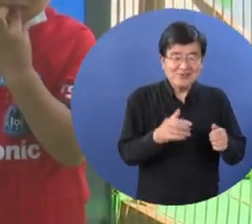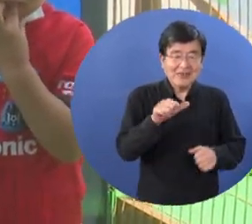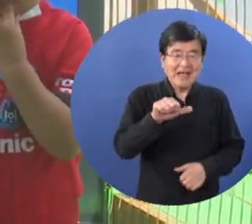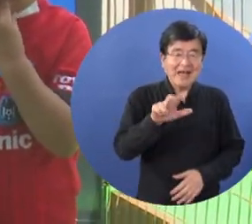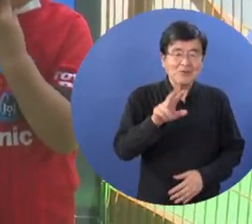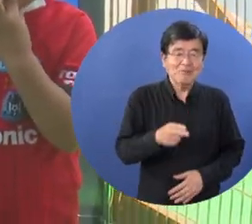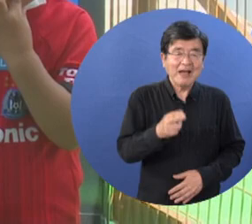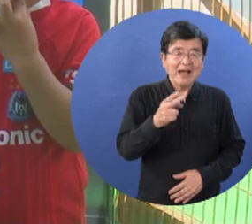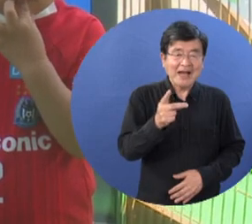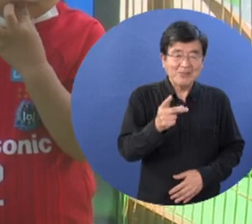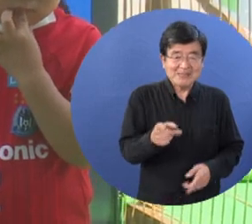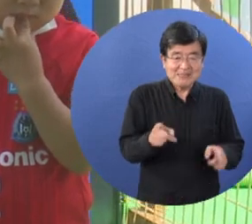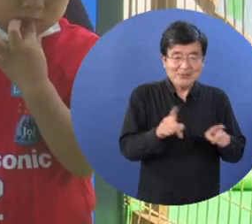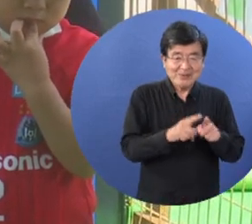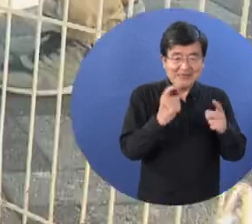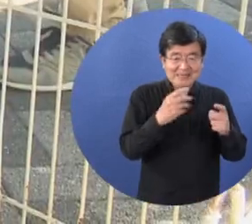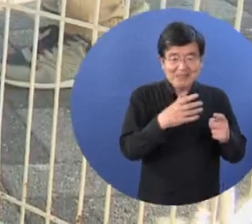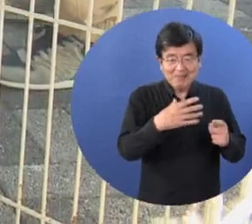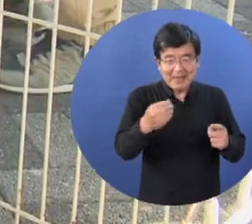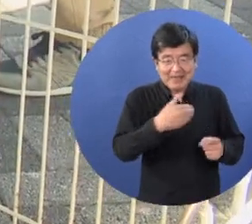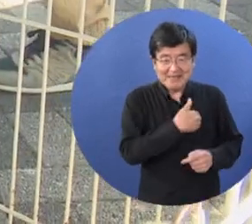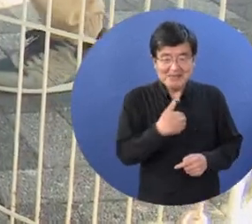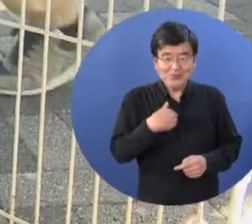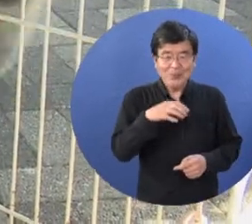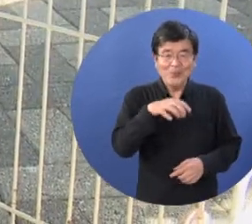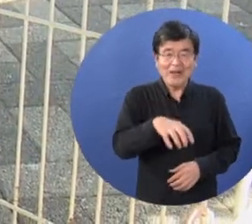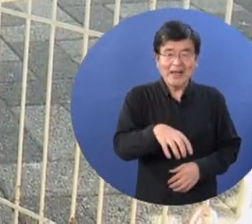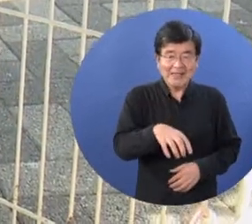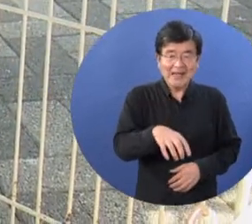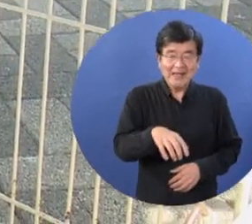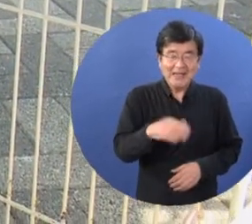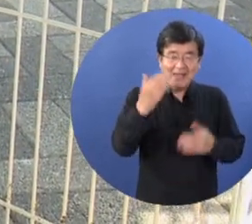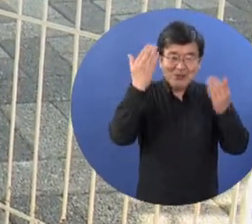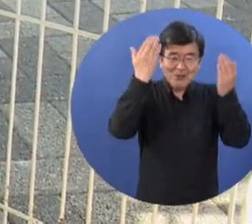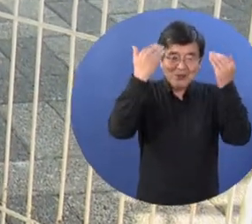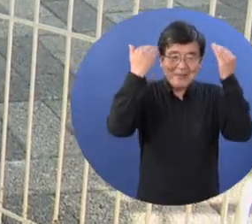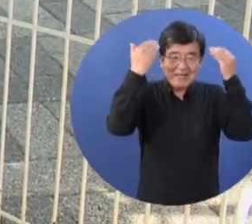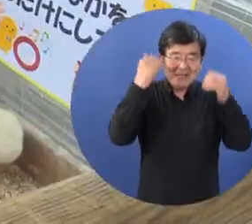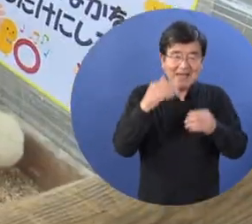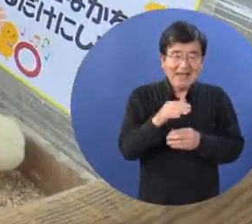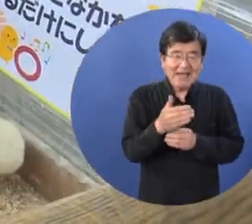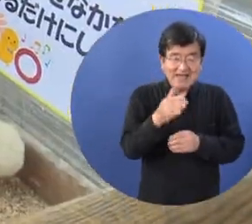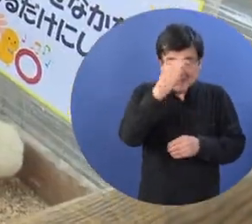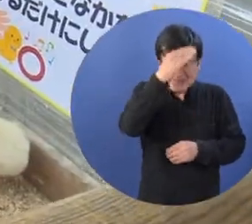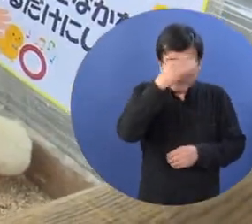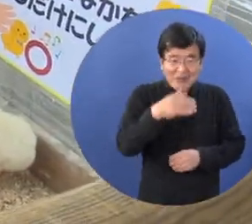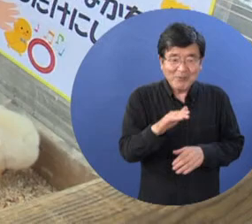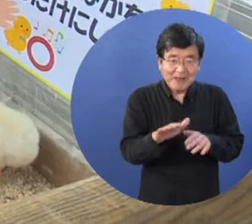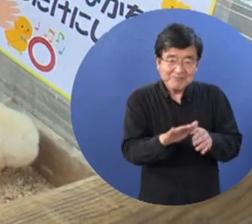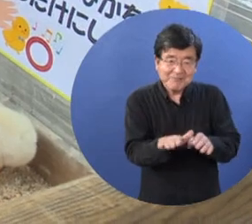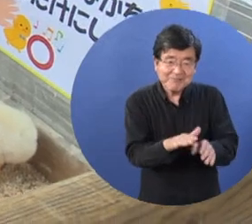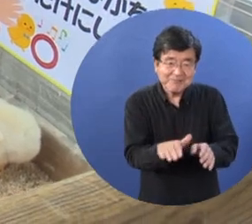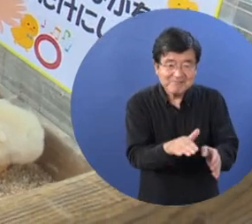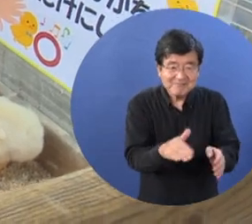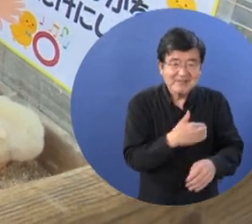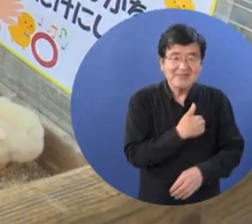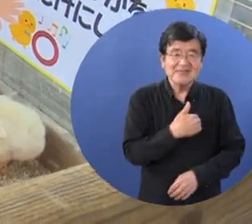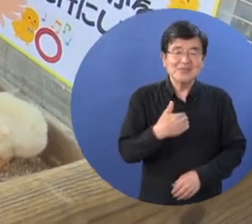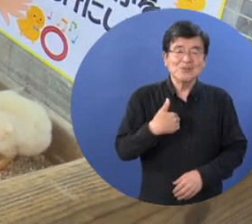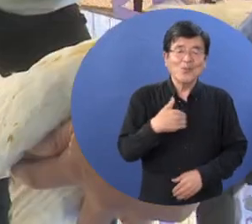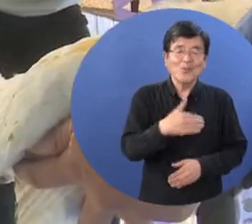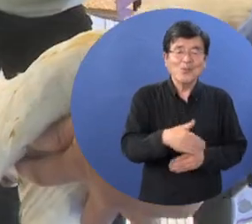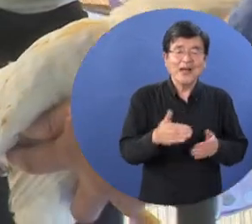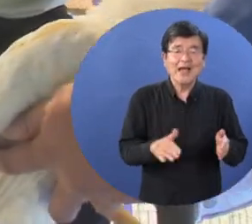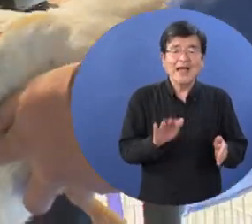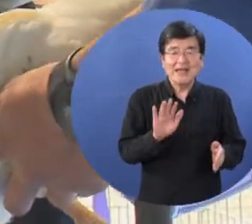と写真が撮れるコーナーや、ウサギやヒヨコなどの小動物に触ることができるコーナーが設けられ、子どもたち